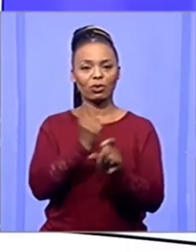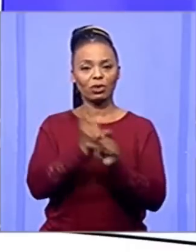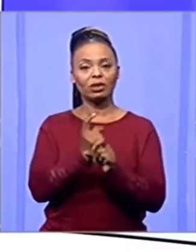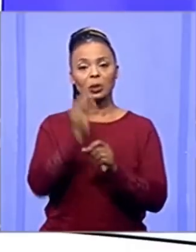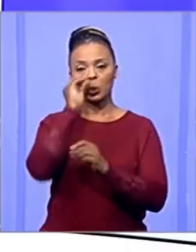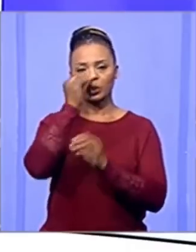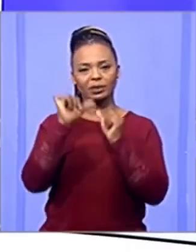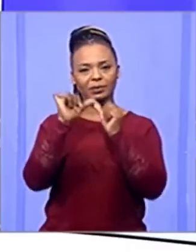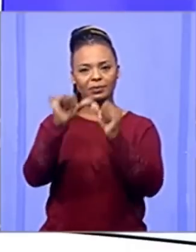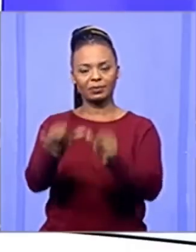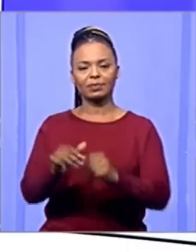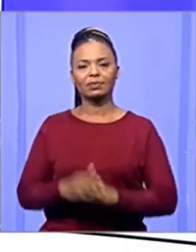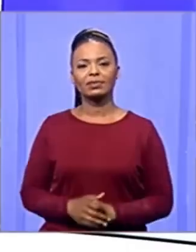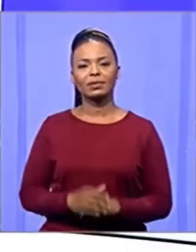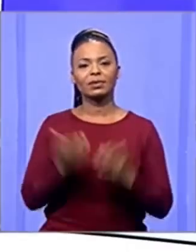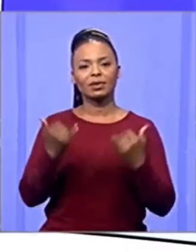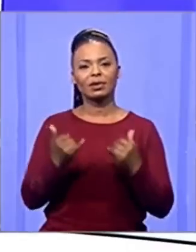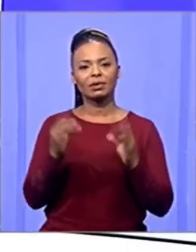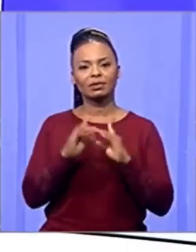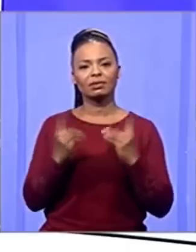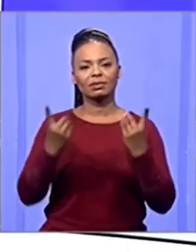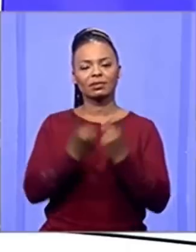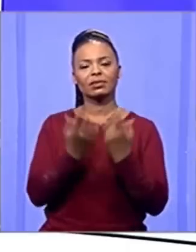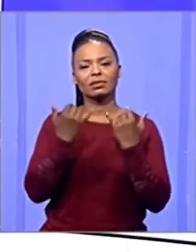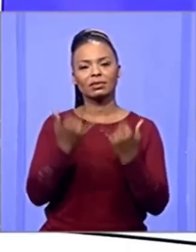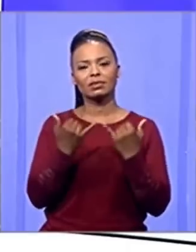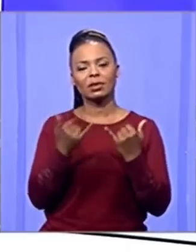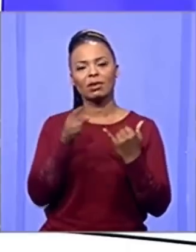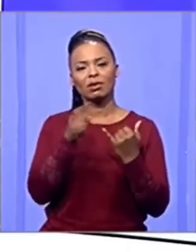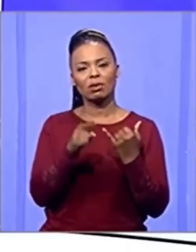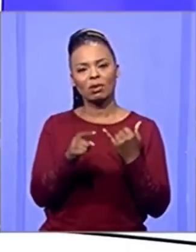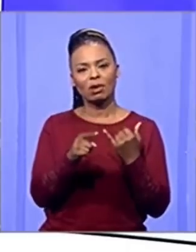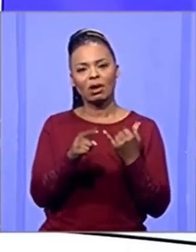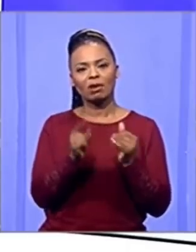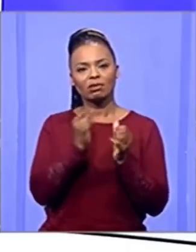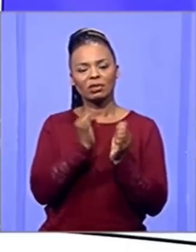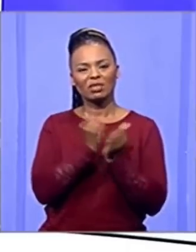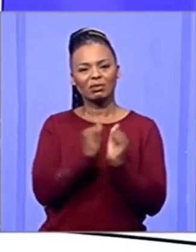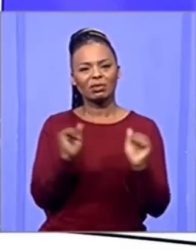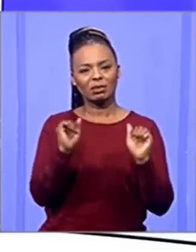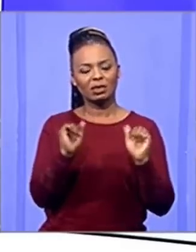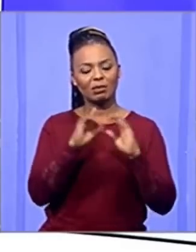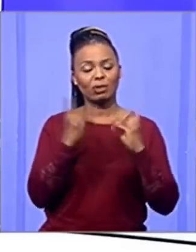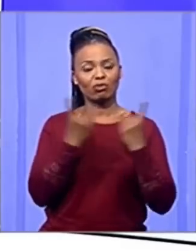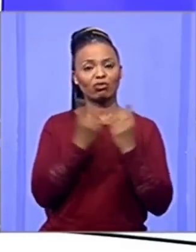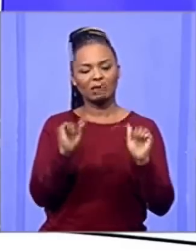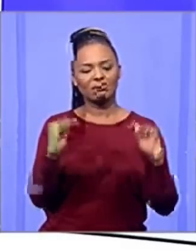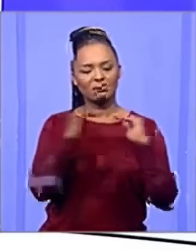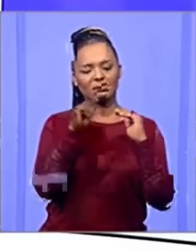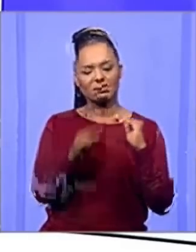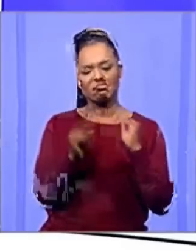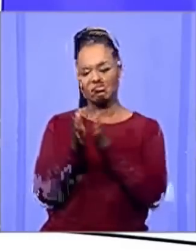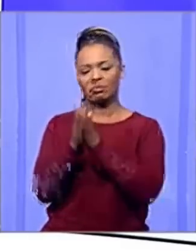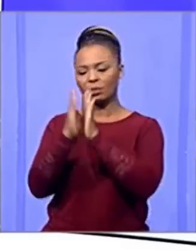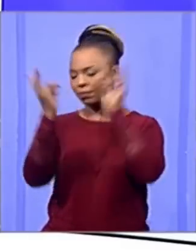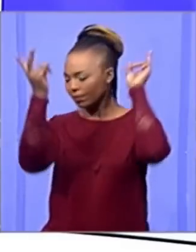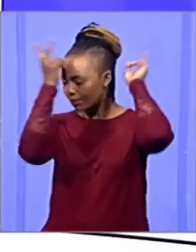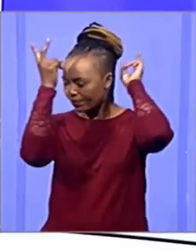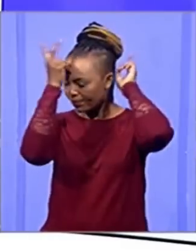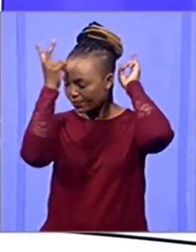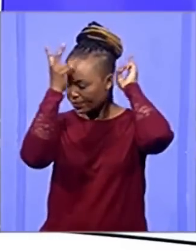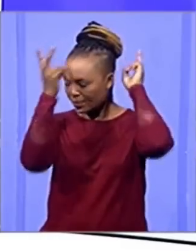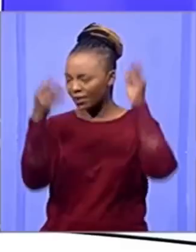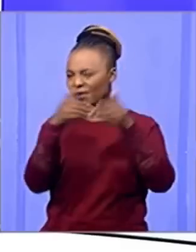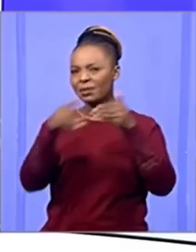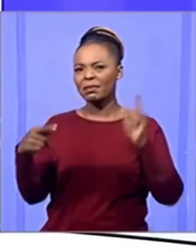lekgotla la molao wa motheo le qadile kopo ya lefapha la tshukulo ya batshwaruwa ya ho ipiletsa kgahlano le qeto ya lekgotla la maipiletso mabapi le ho lokollwa ha